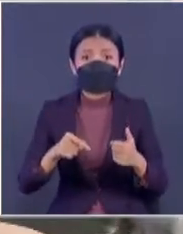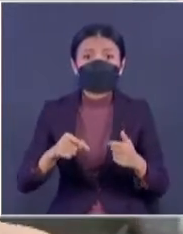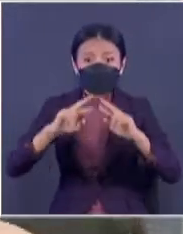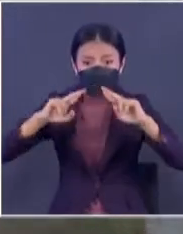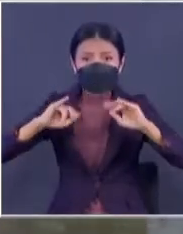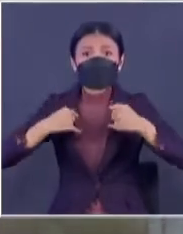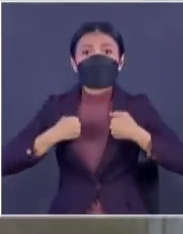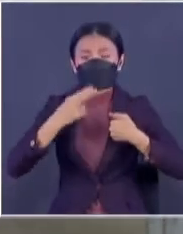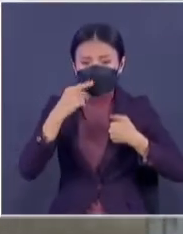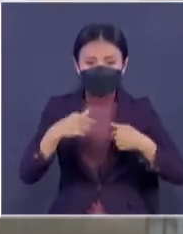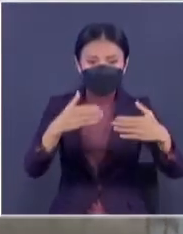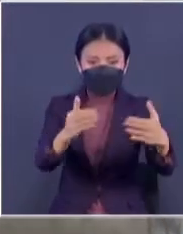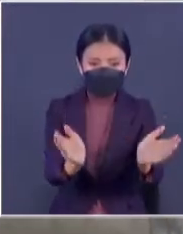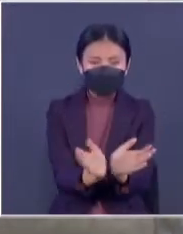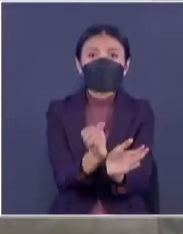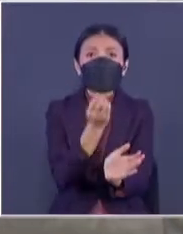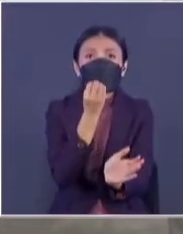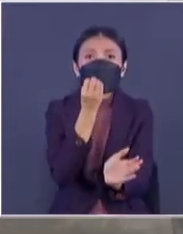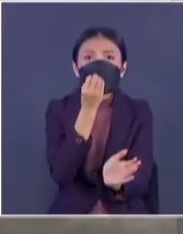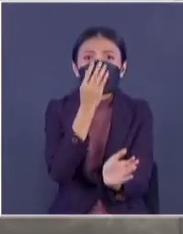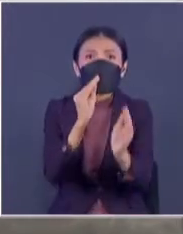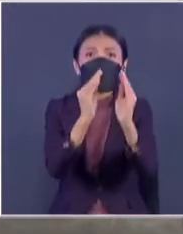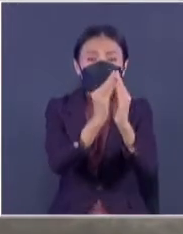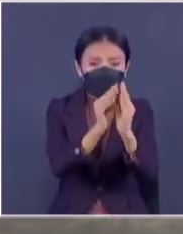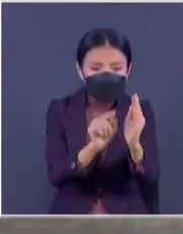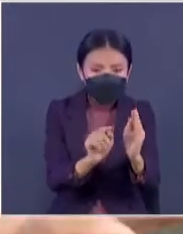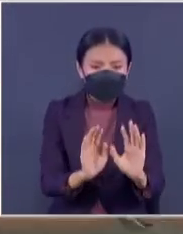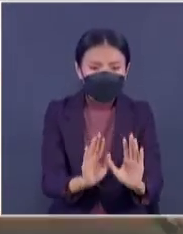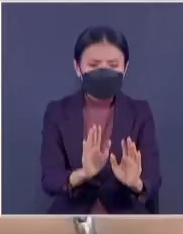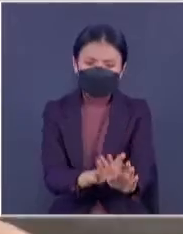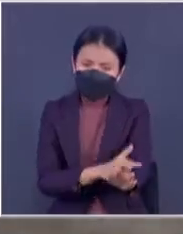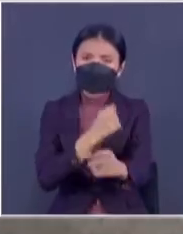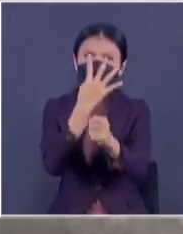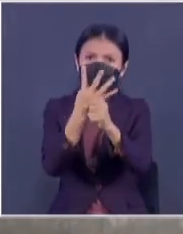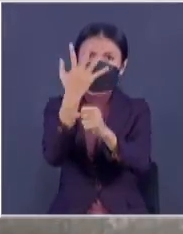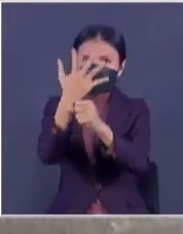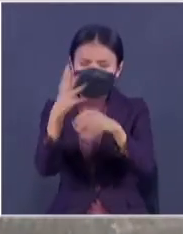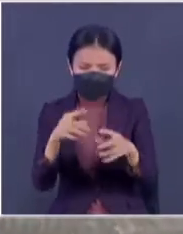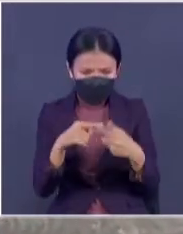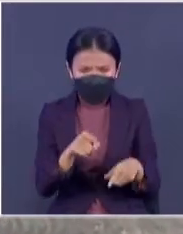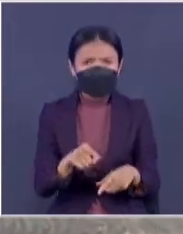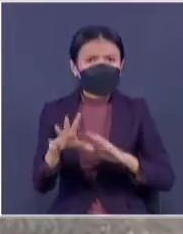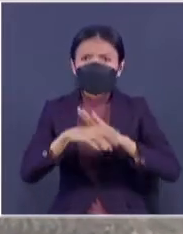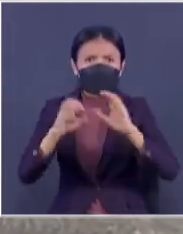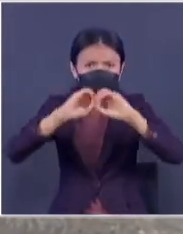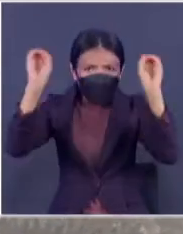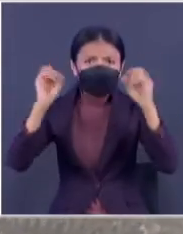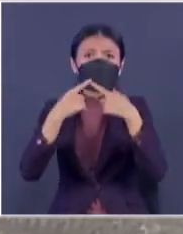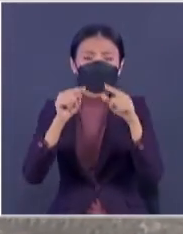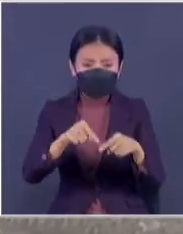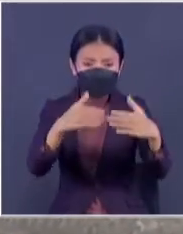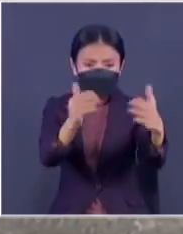วางอ่างบัวไว้จุดนี้มา 4-5 ปีแล้วไม่เคยเกิดเหตุลักษณะนี้มาก่อนค่ะซึ่งอ่างบัวเนี่ยก็ได้มี